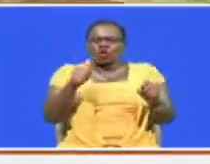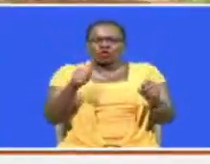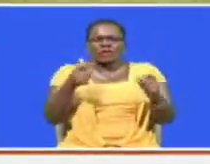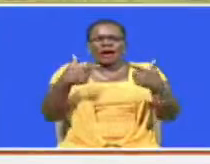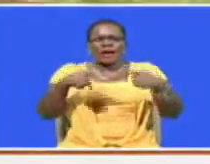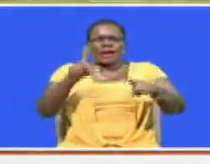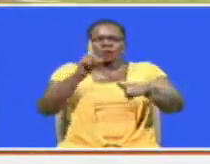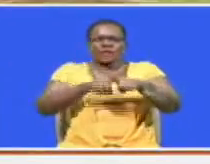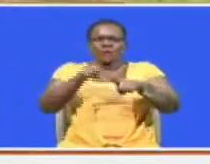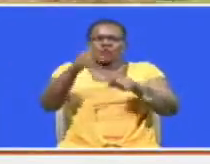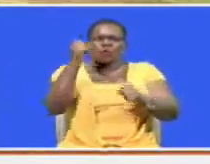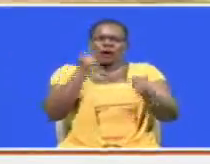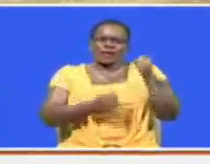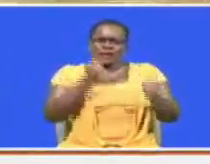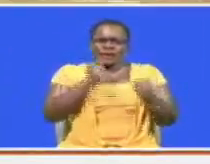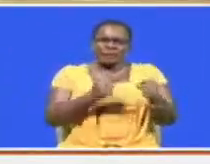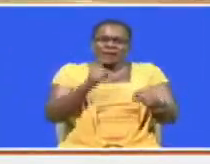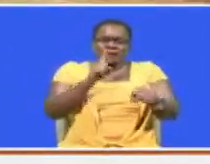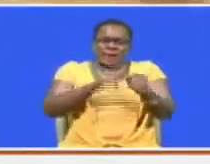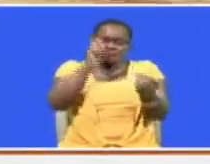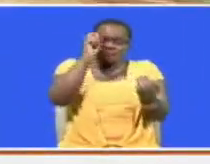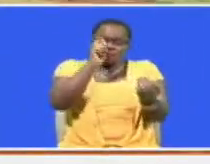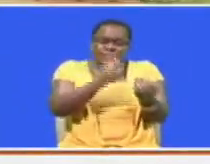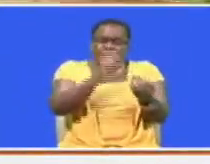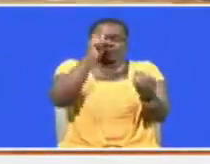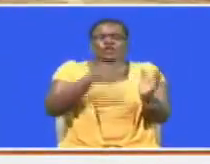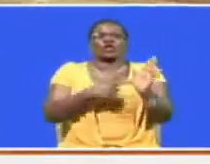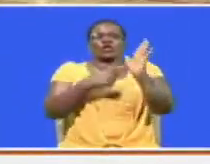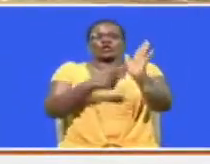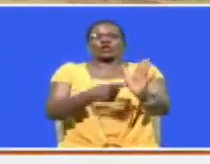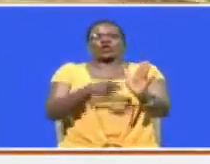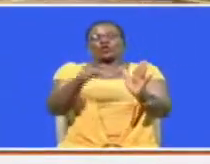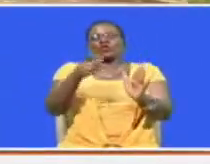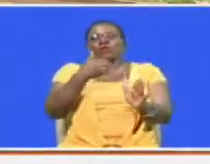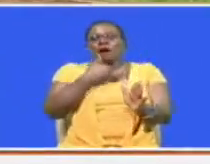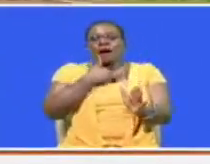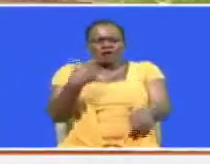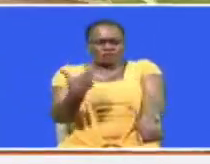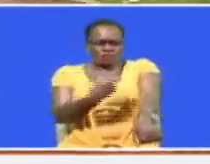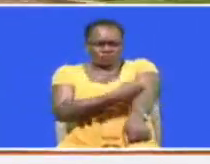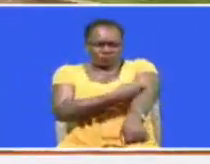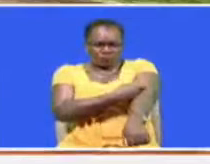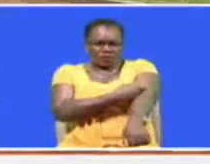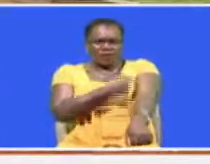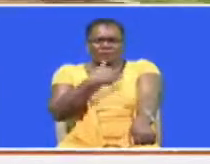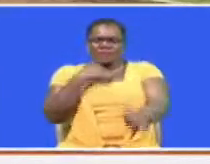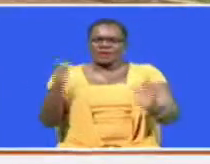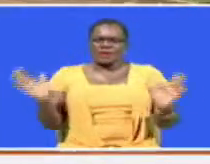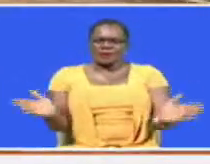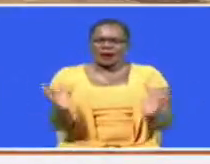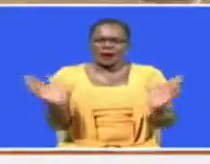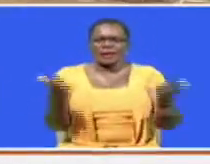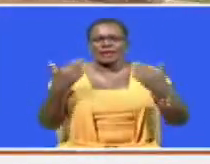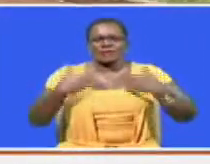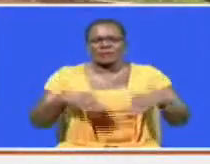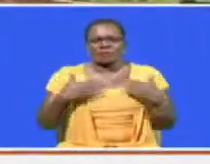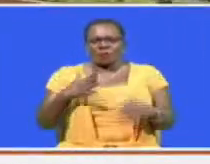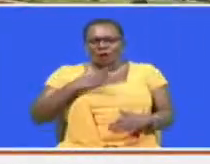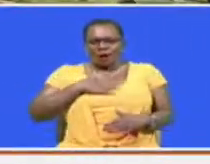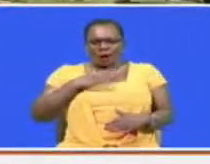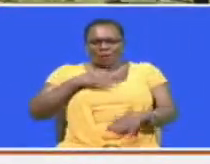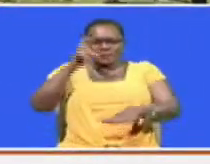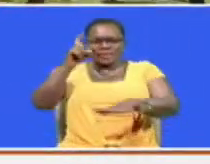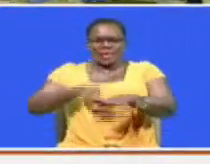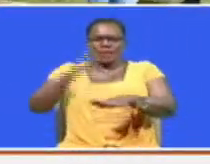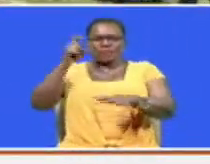ukiwa mkibiaji kwa sababu ukipimwa inaonekana umetumia mandawa. Kwa hivyo tunaimiza watu wetu wa